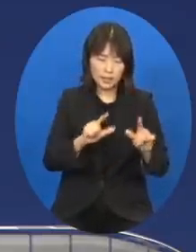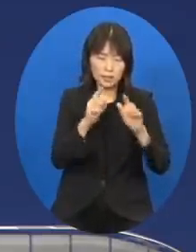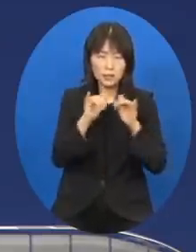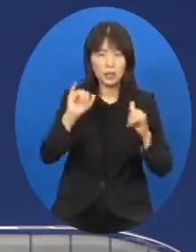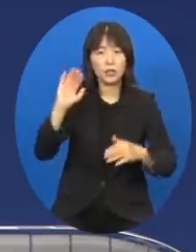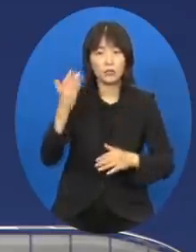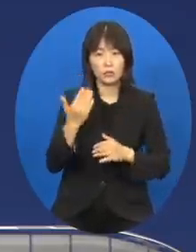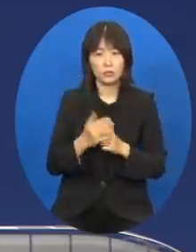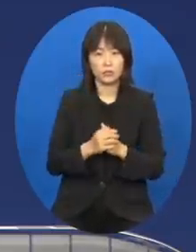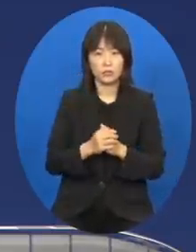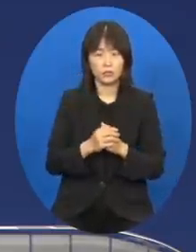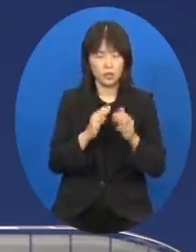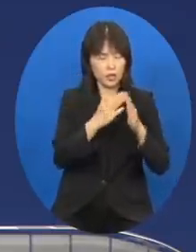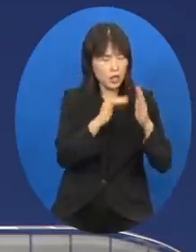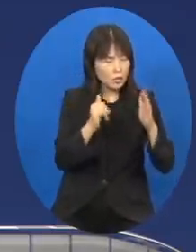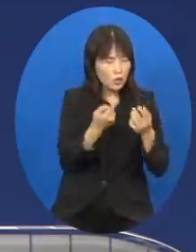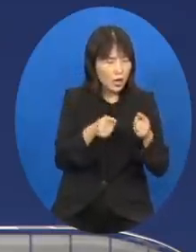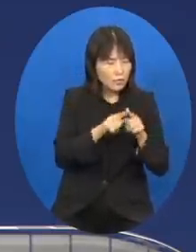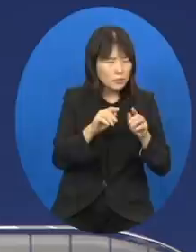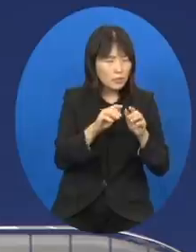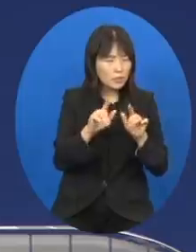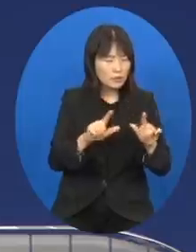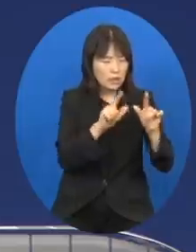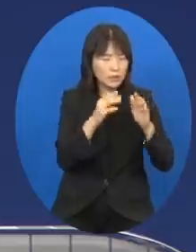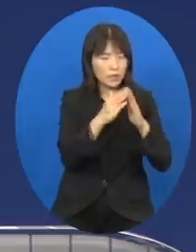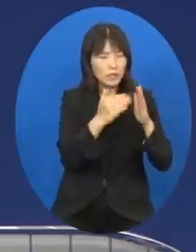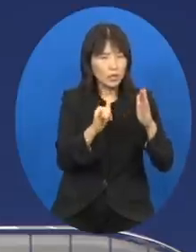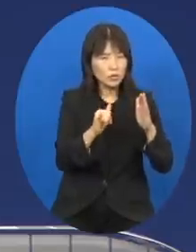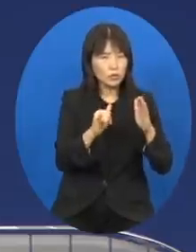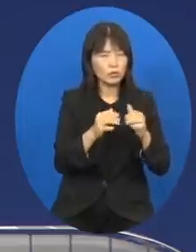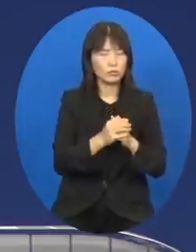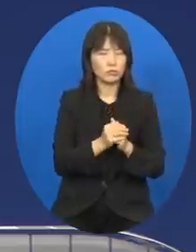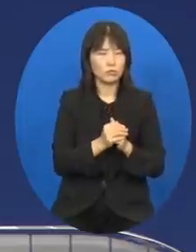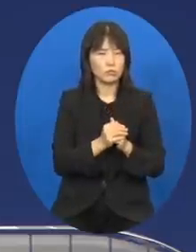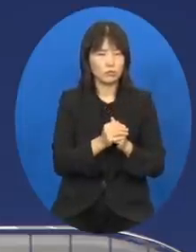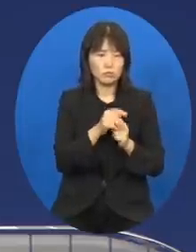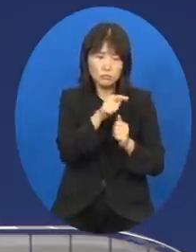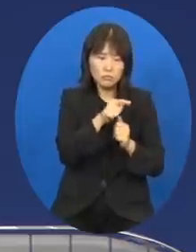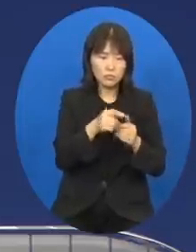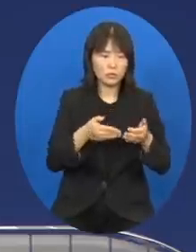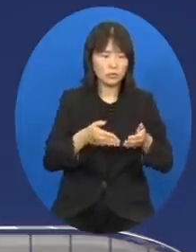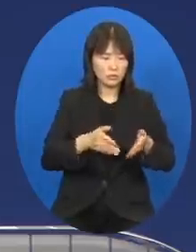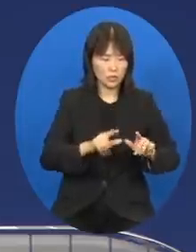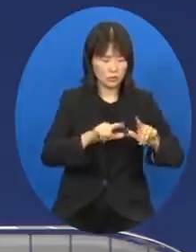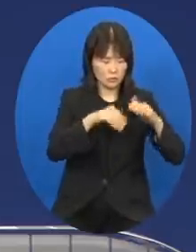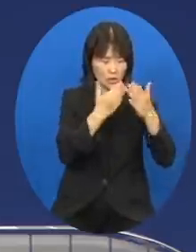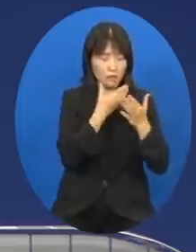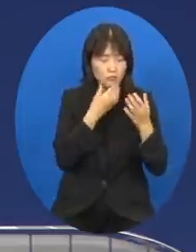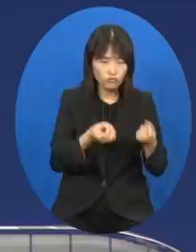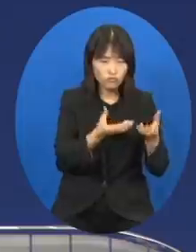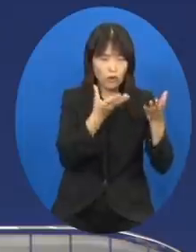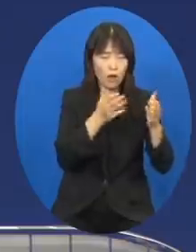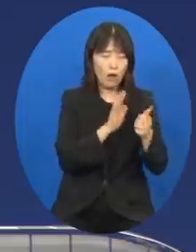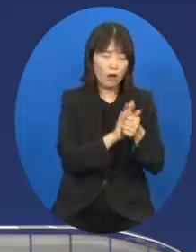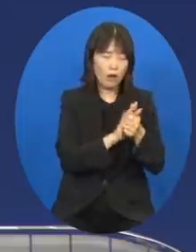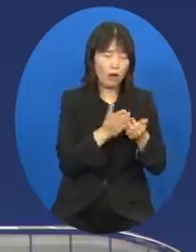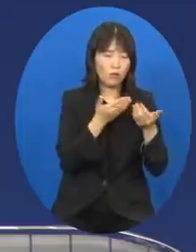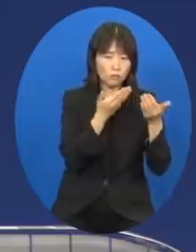아 가족도 함께 사는 가족도 함께 가까이 있는 사람 생일 다 축하하고 잘